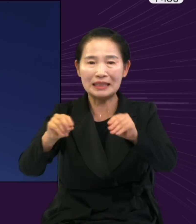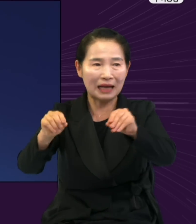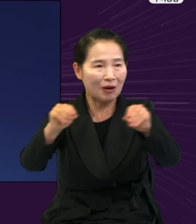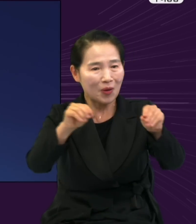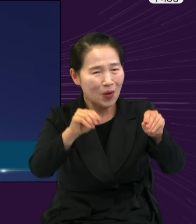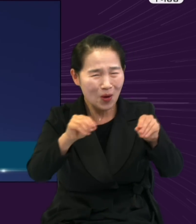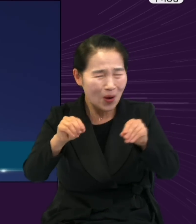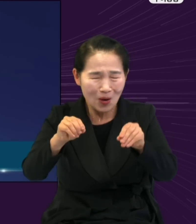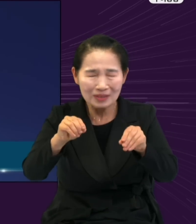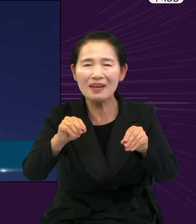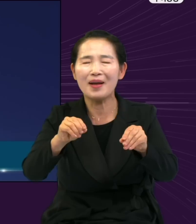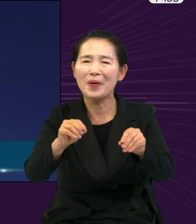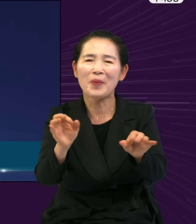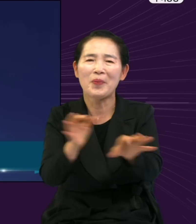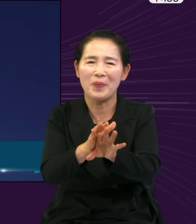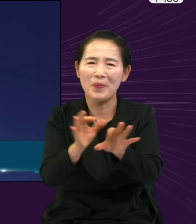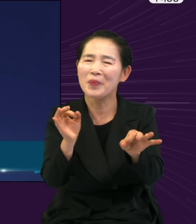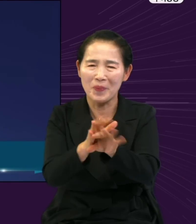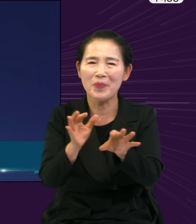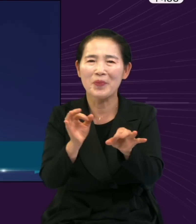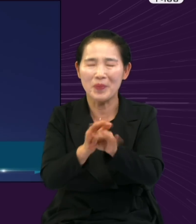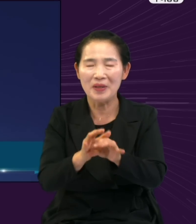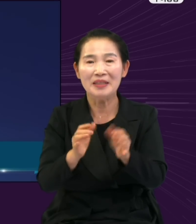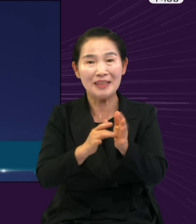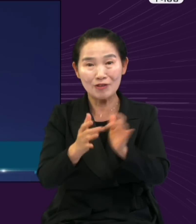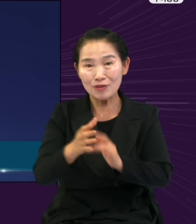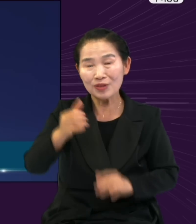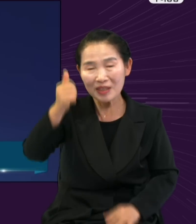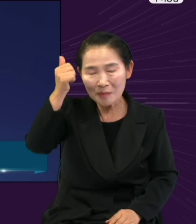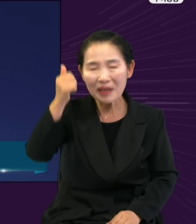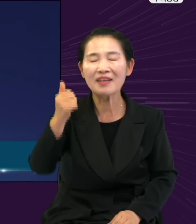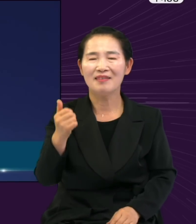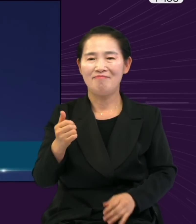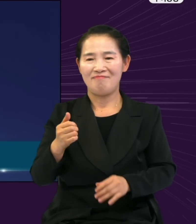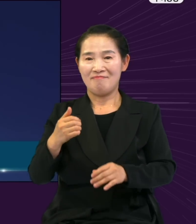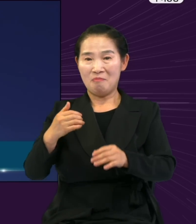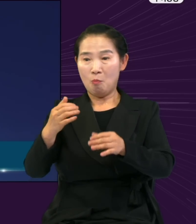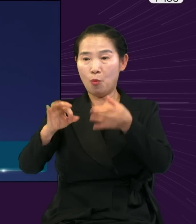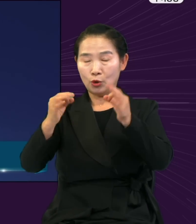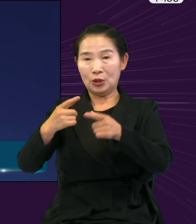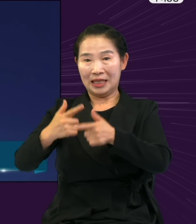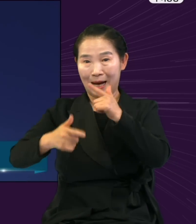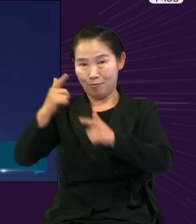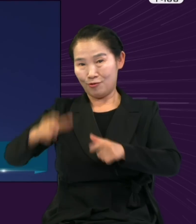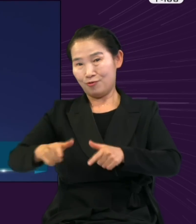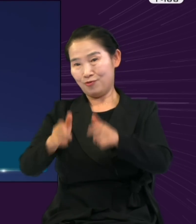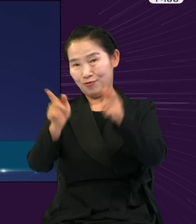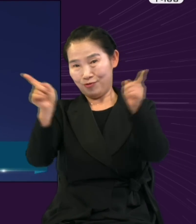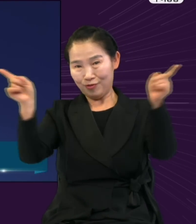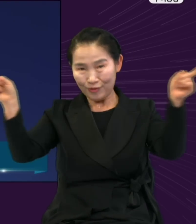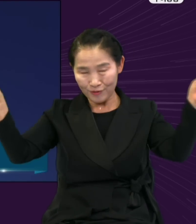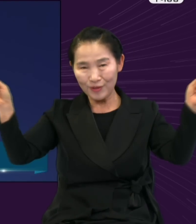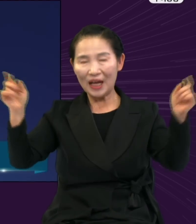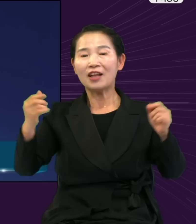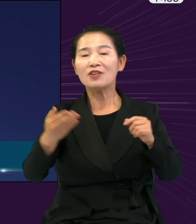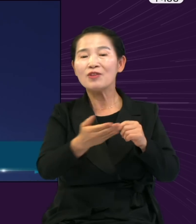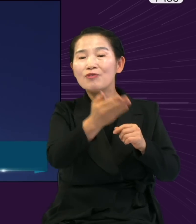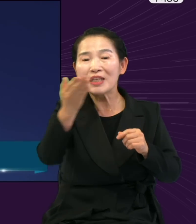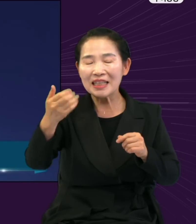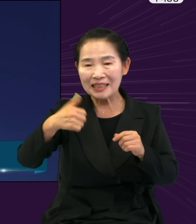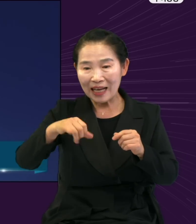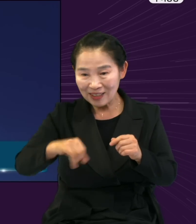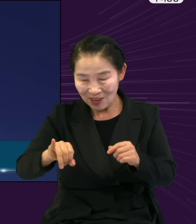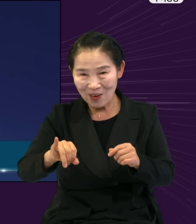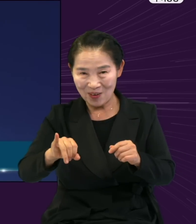예수님께서는 나는 포도나무여 너희는 가지니라는 말씀을 하셨습니다. 이 말씀은 사실 우리가 많이 듣고 또 잘 아는